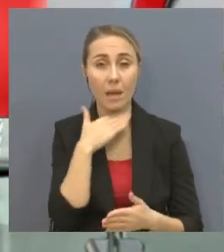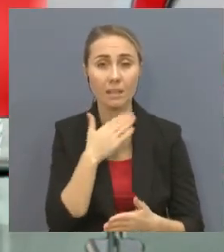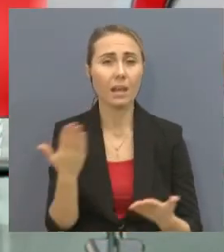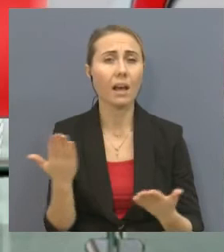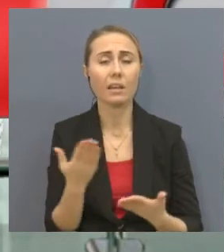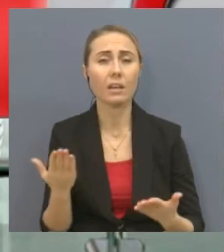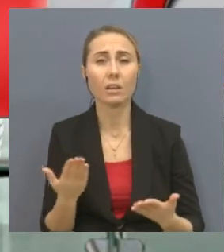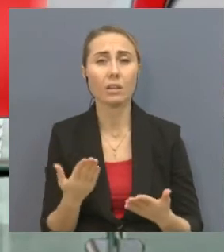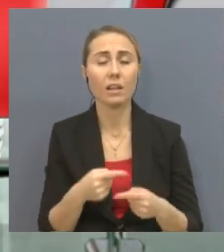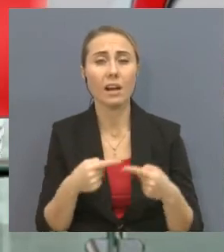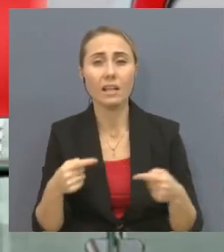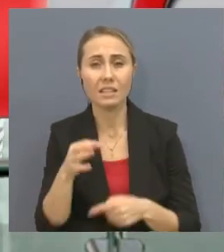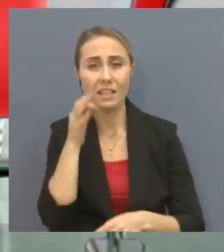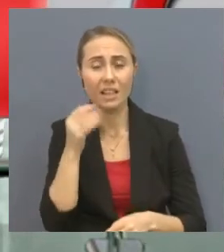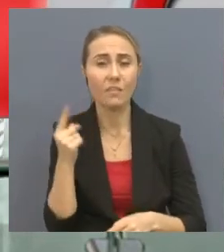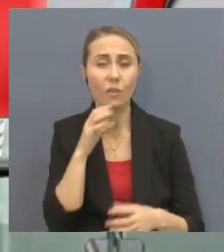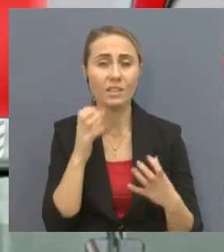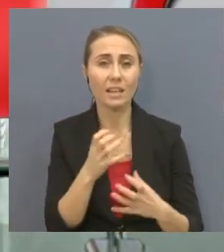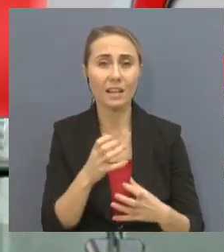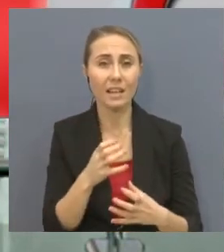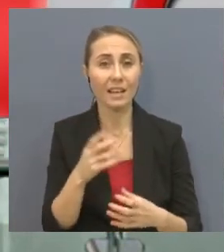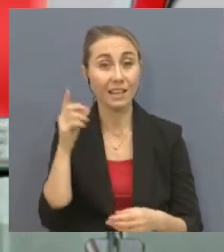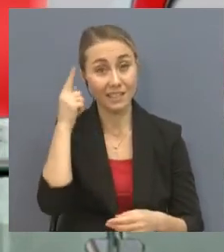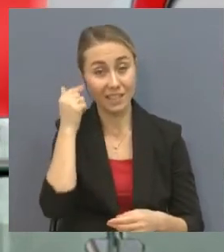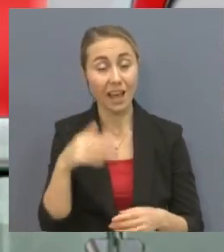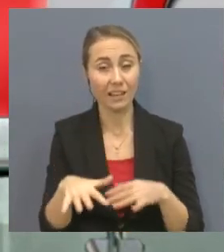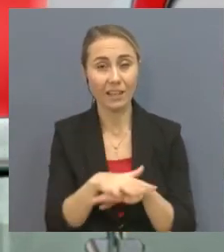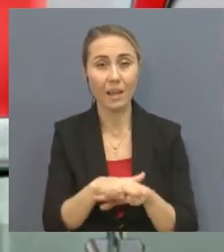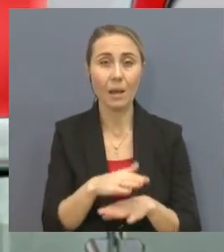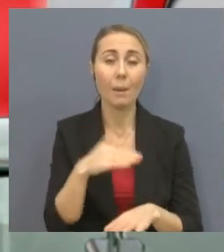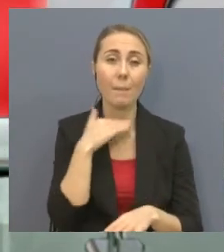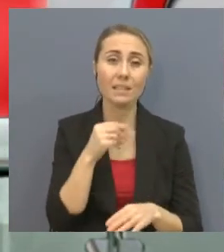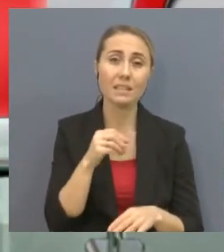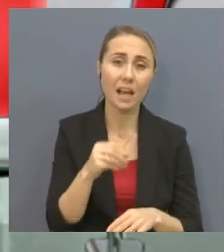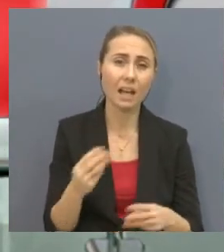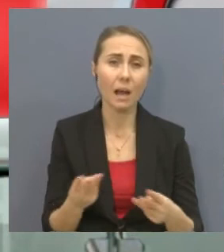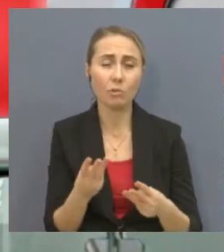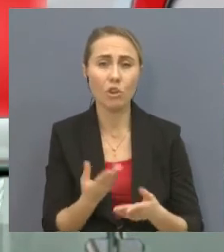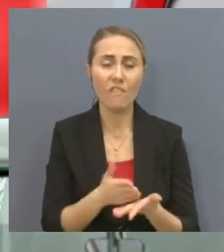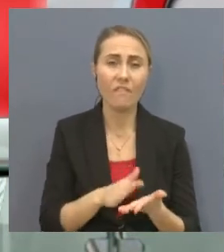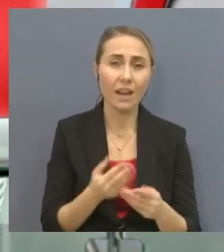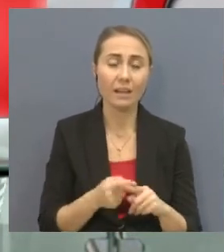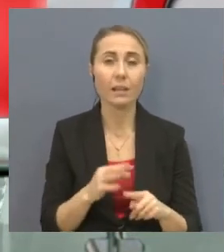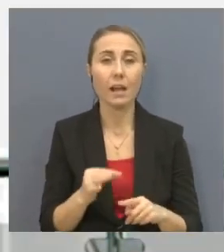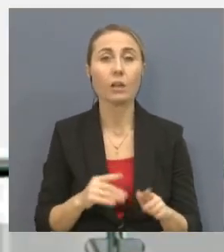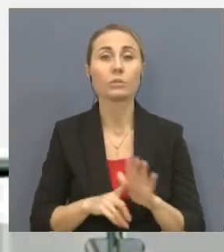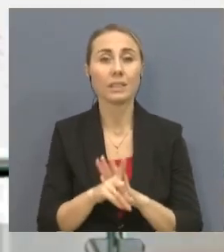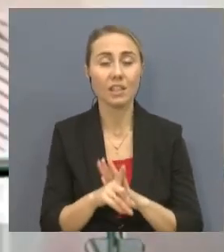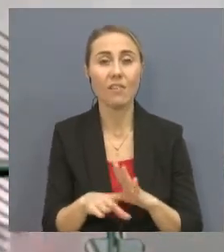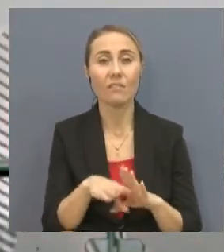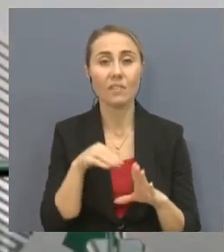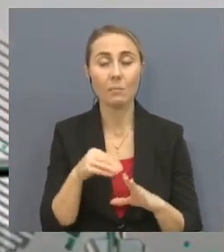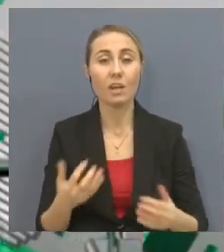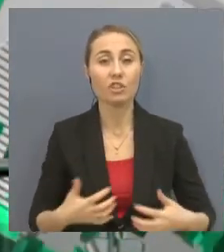каких только ухищрений для его сохранения не знает народ мясо солёное и копчёное вяленые но для начала выбор